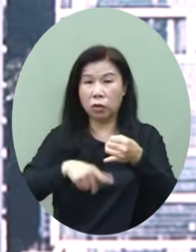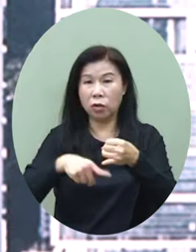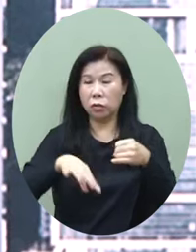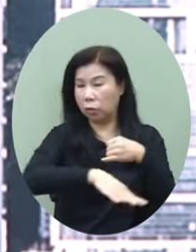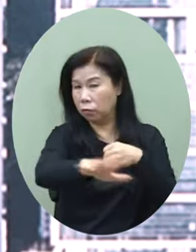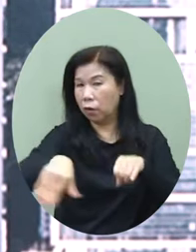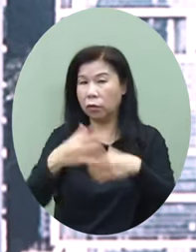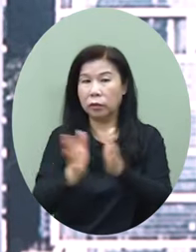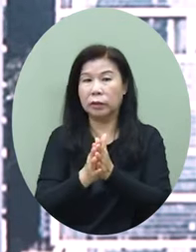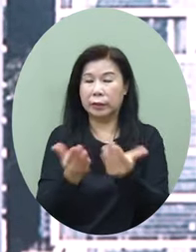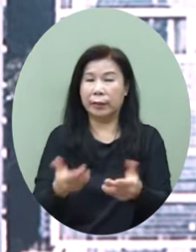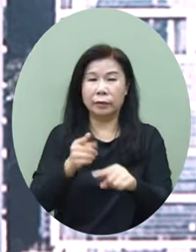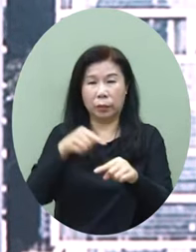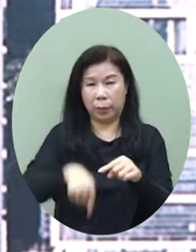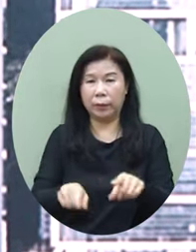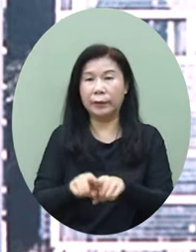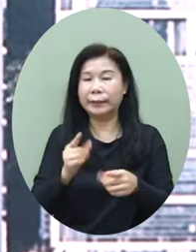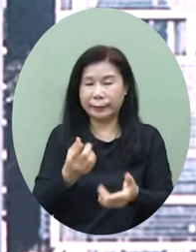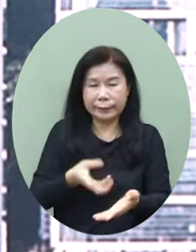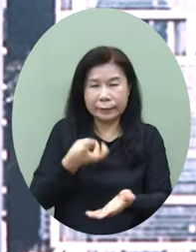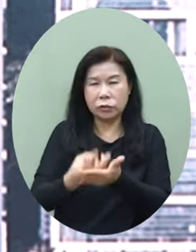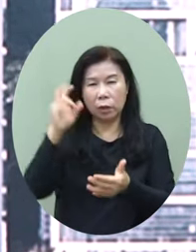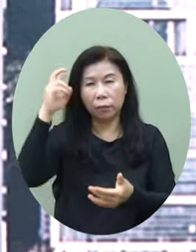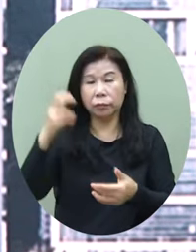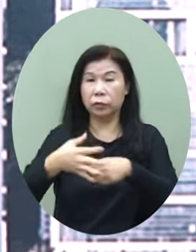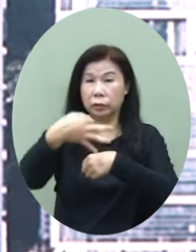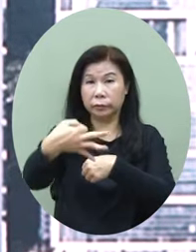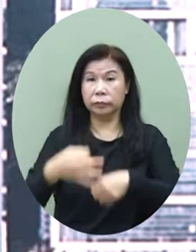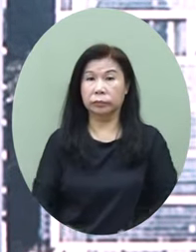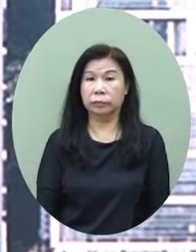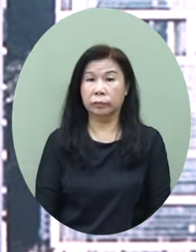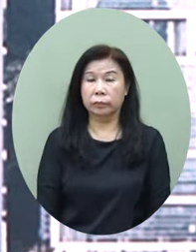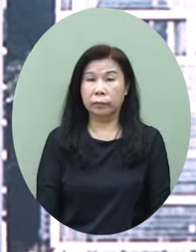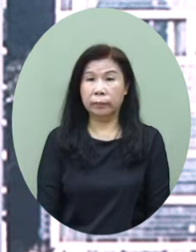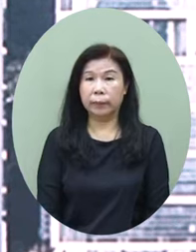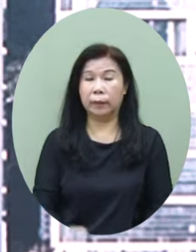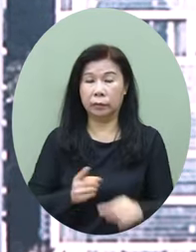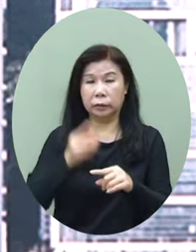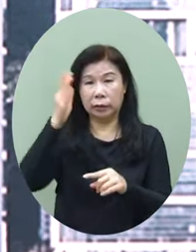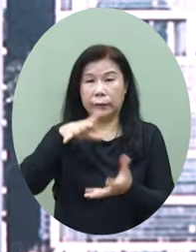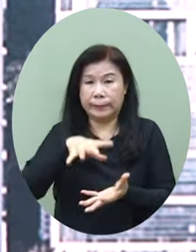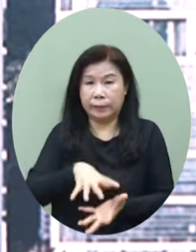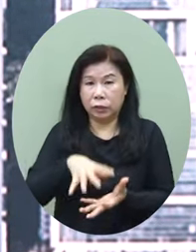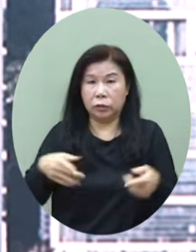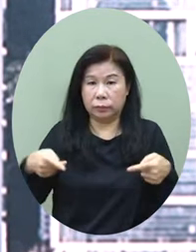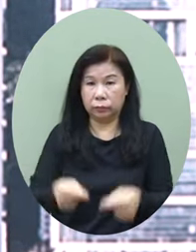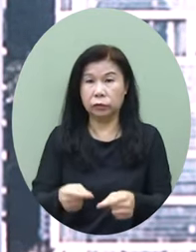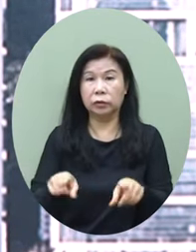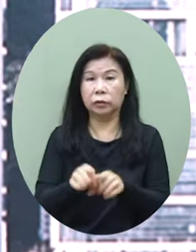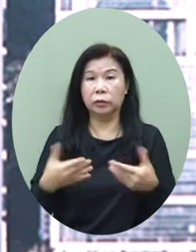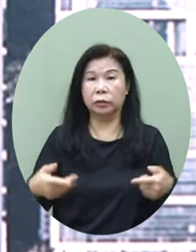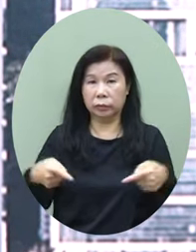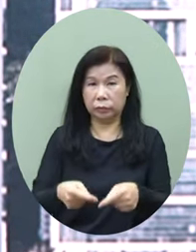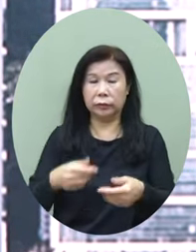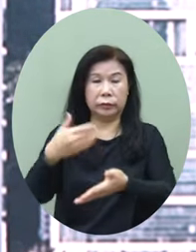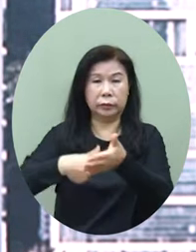的範圍所謂catchment所以這個是會考慮第三點當然就是希望壓縮進一步壓